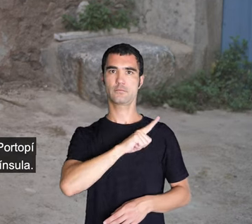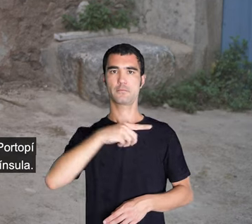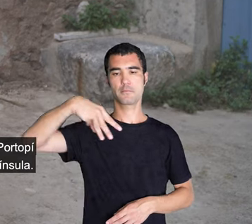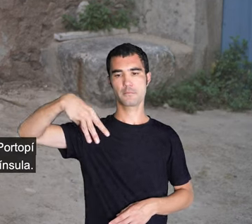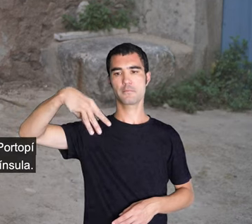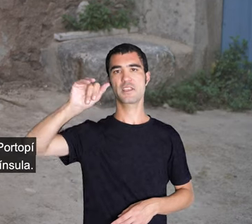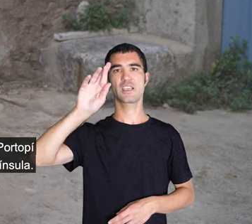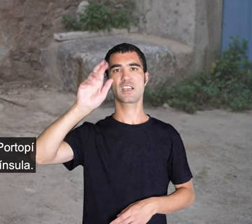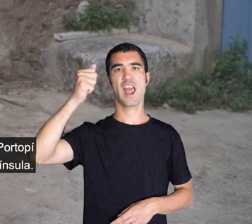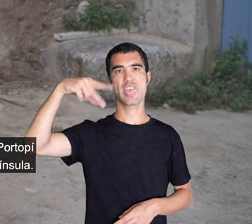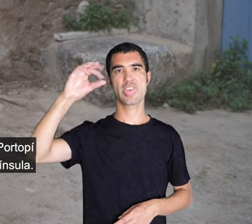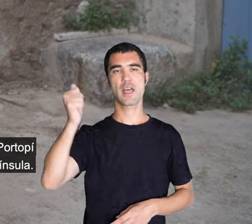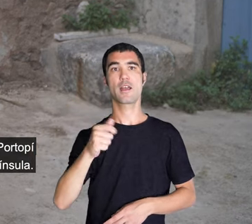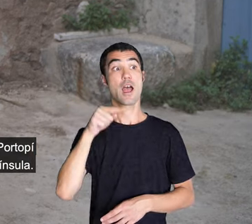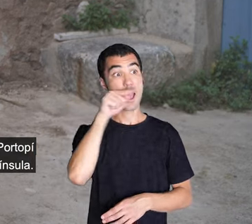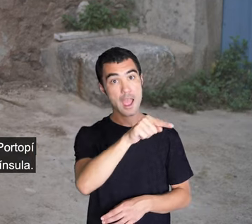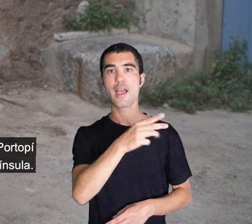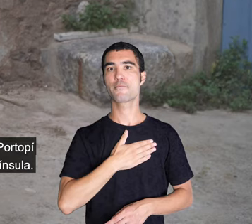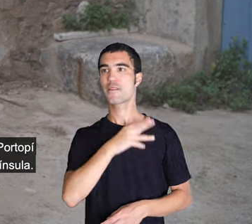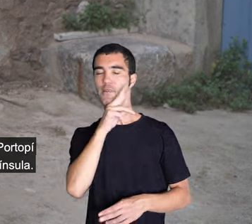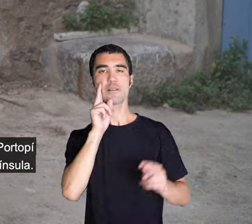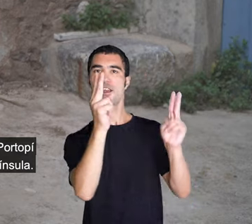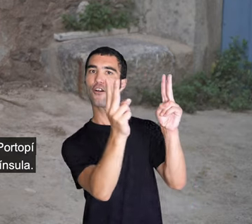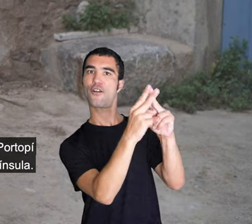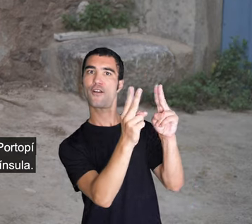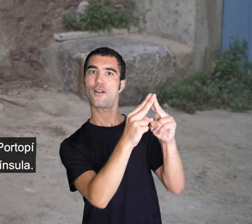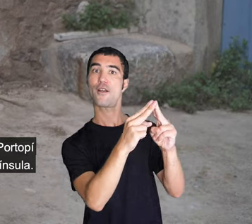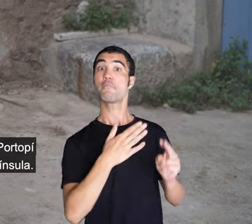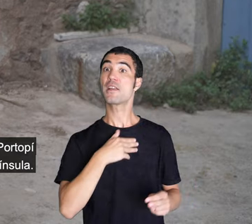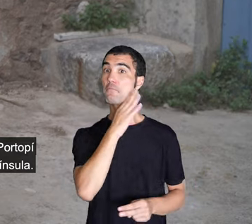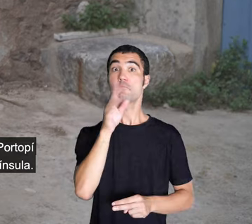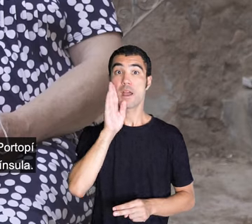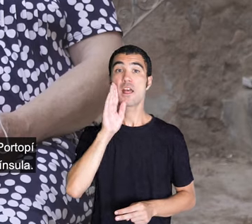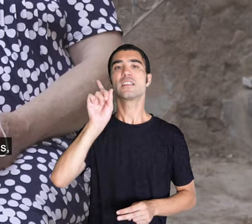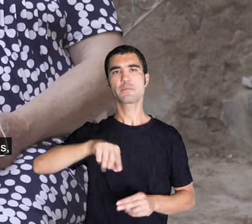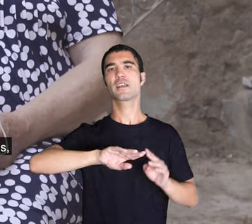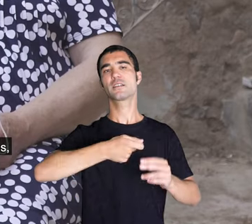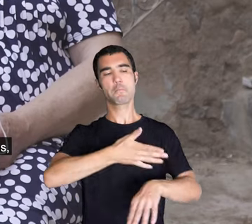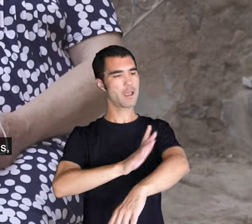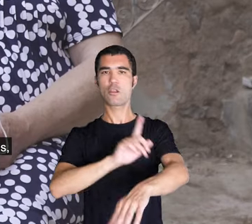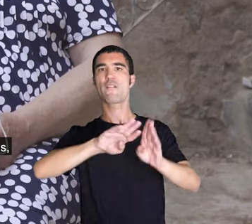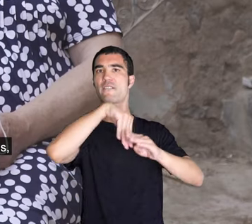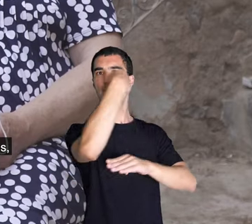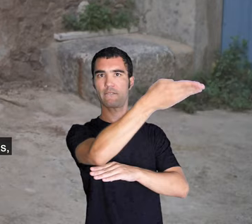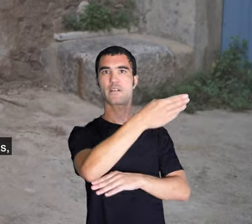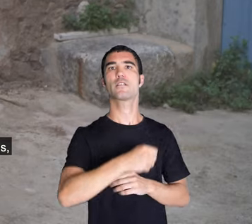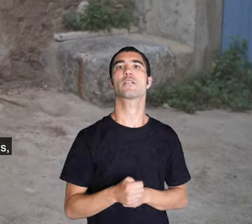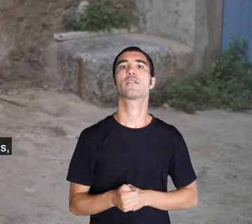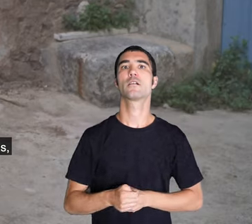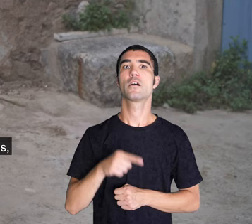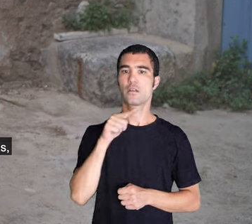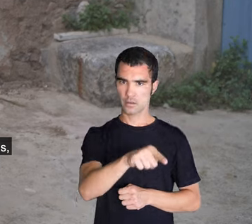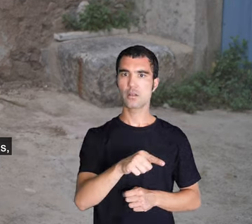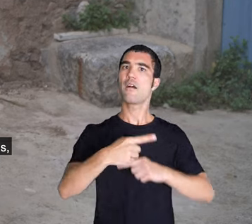'Almirante Miranda, i allà va conèixer mo mare, que mo mare tamé venia de sa península, si era Cabo Primera, fogonero, i